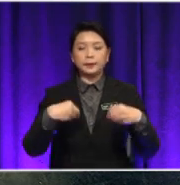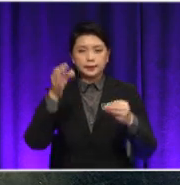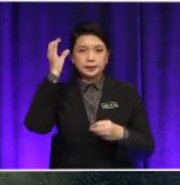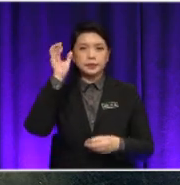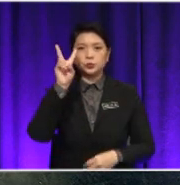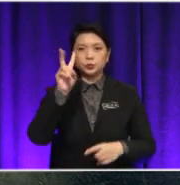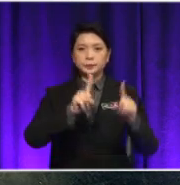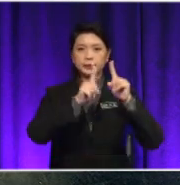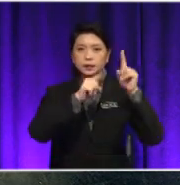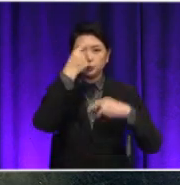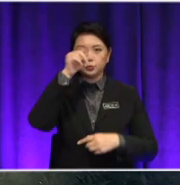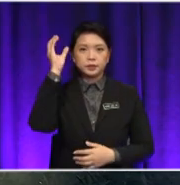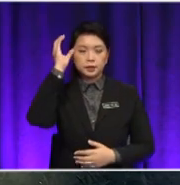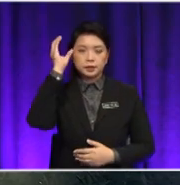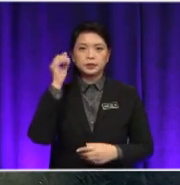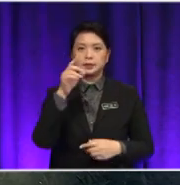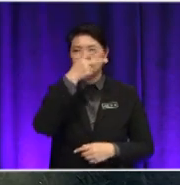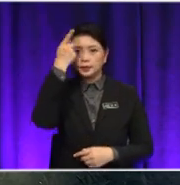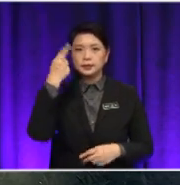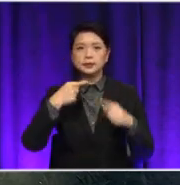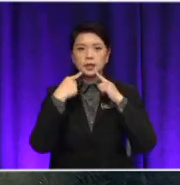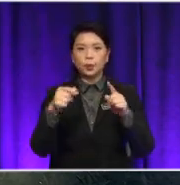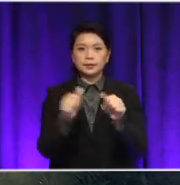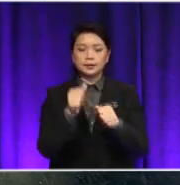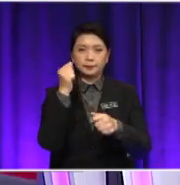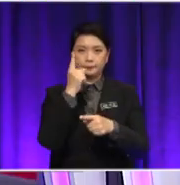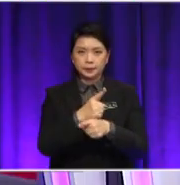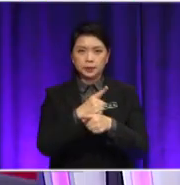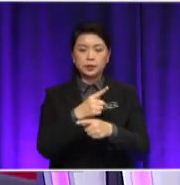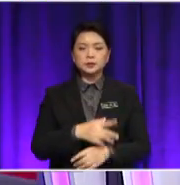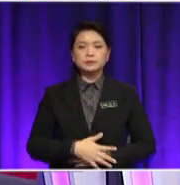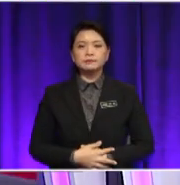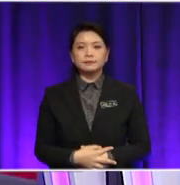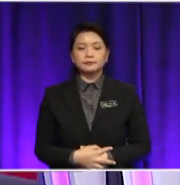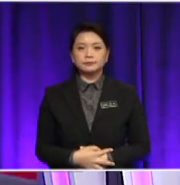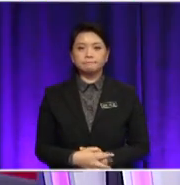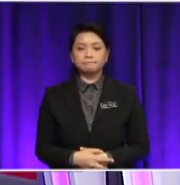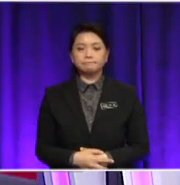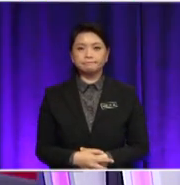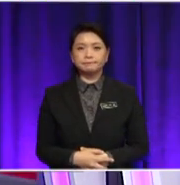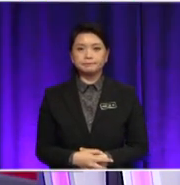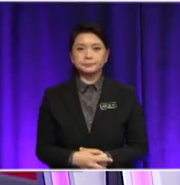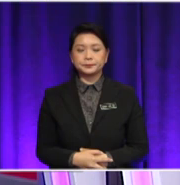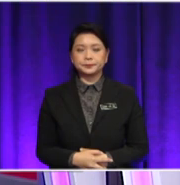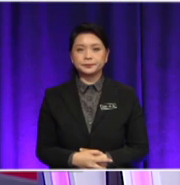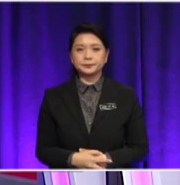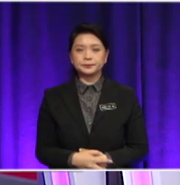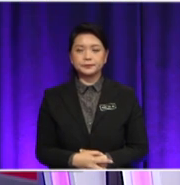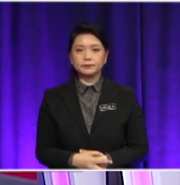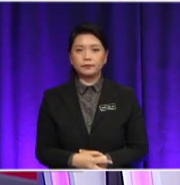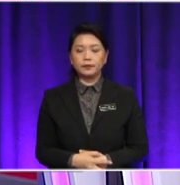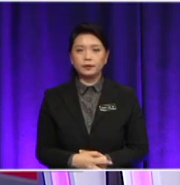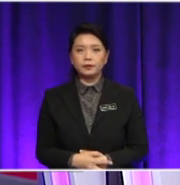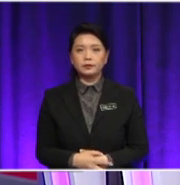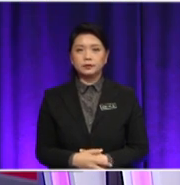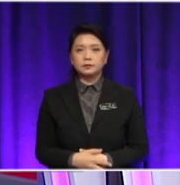2 bintang untuk Chandra. Okey, 2 bintang untuk Chandra Bhushan. Terbaiklah Chandra di atas penerangan awak tadi. Saya pasti